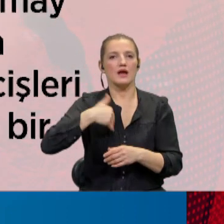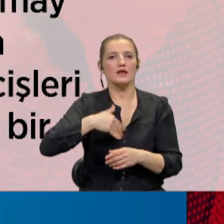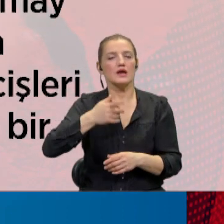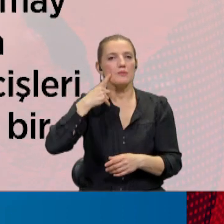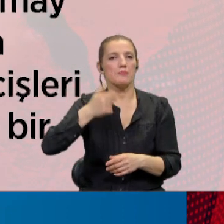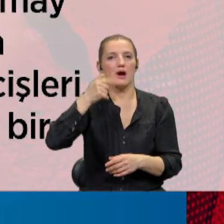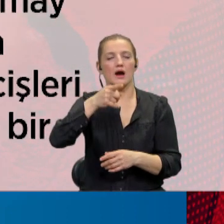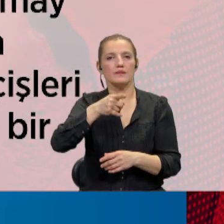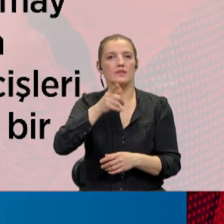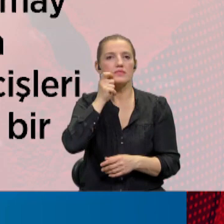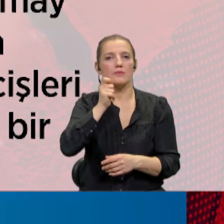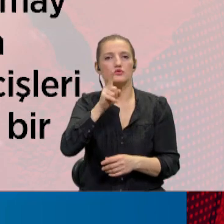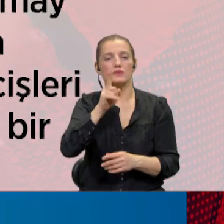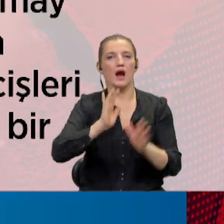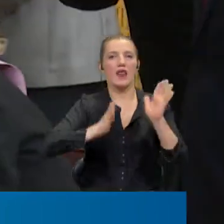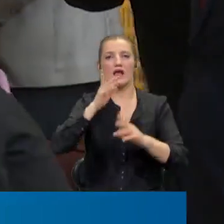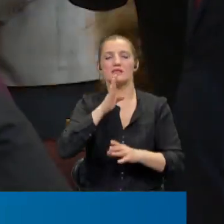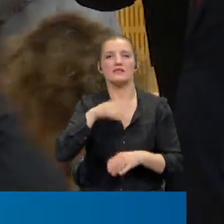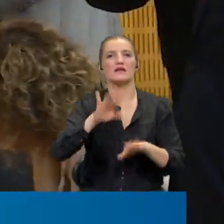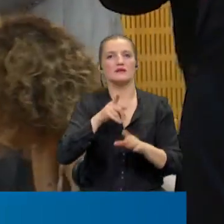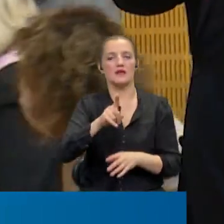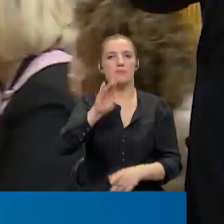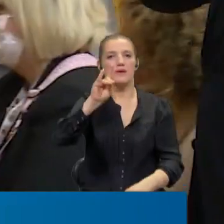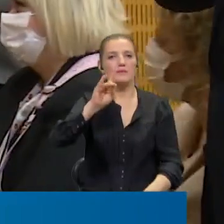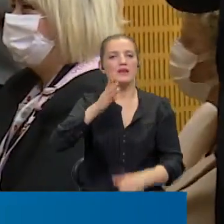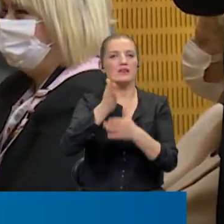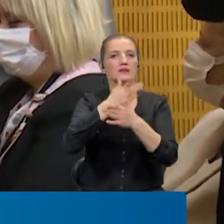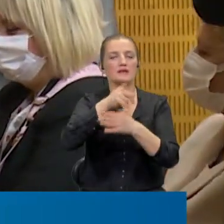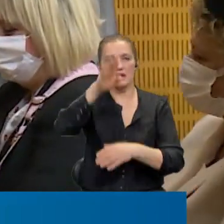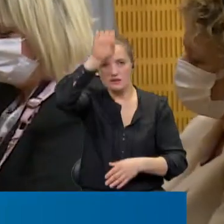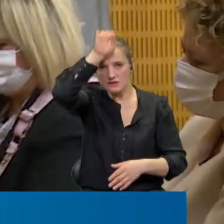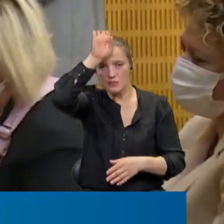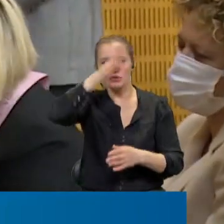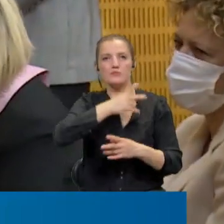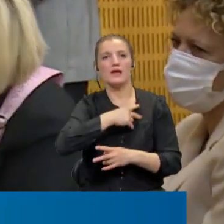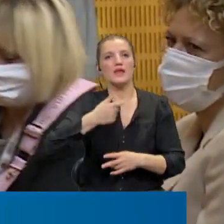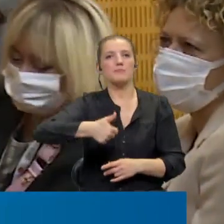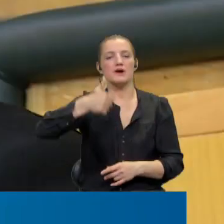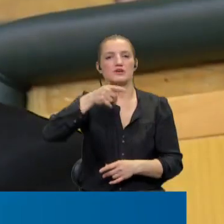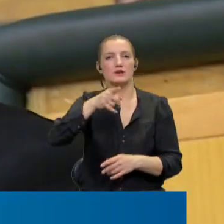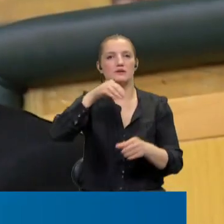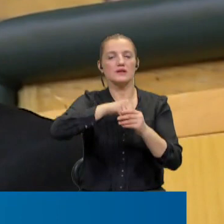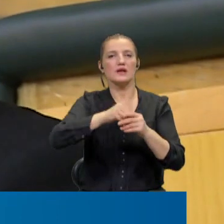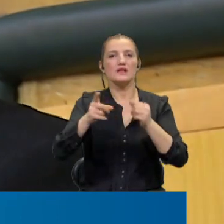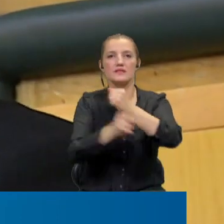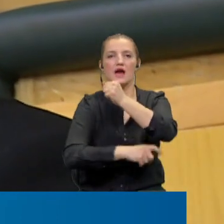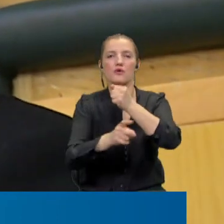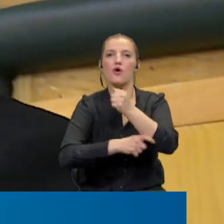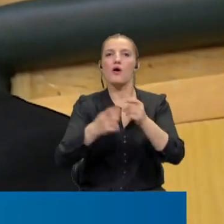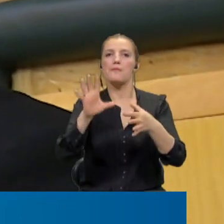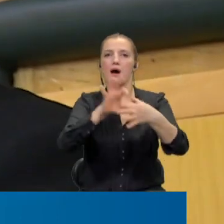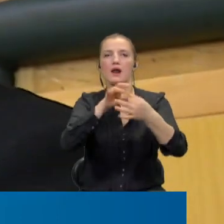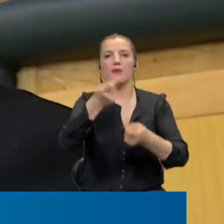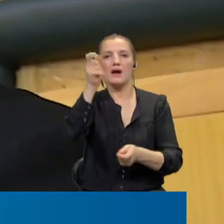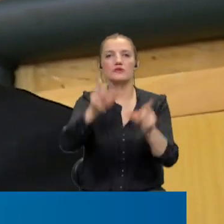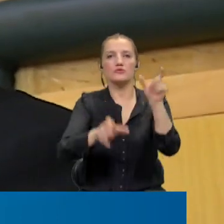almak namuslu bir davranış sayılmayacaktır MHP lideri Devlet Bahçeli İstanbul Büyükşehir Belediyesinde terör bağlantılı personel